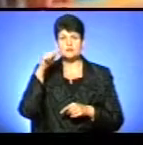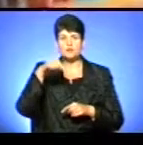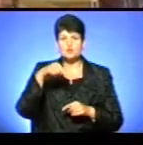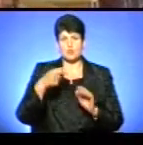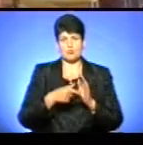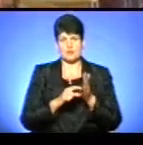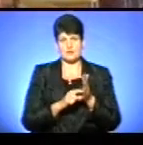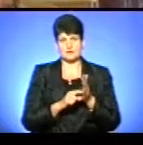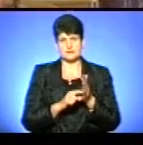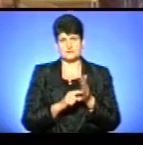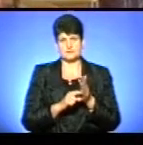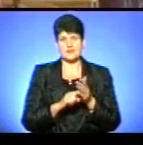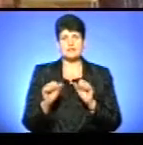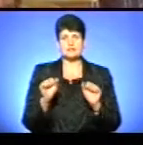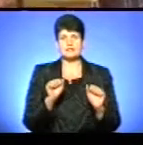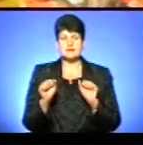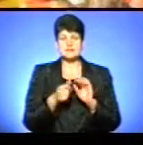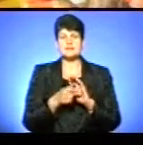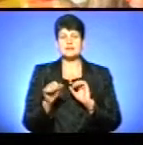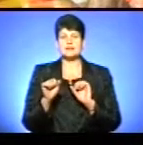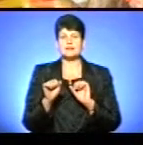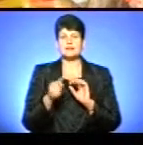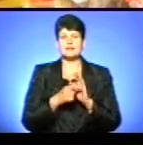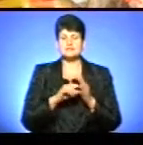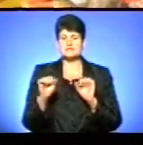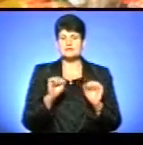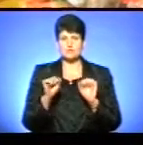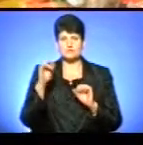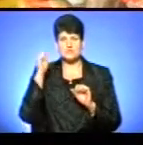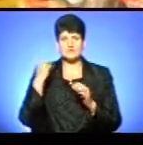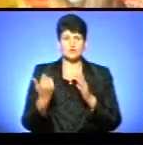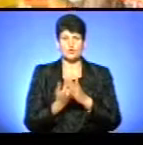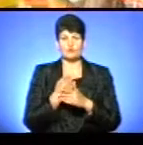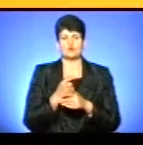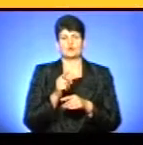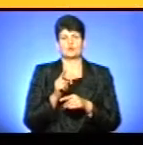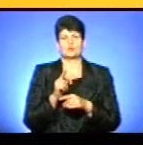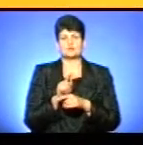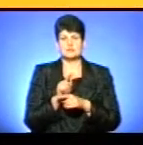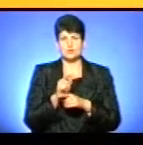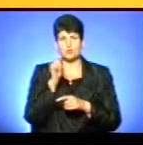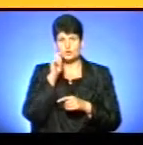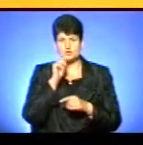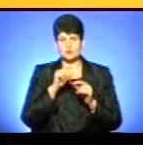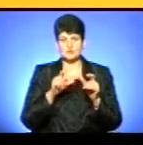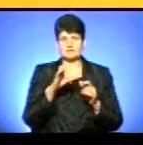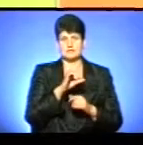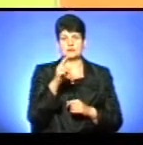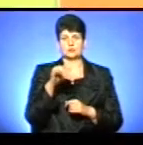класі. Класним керівником першого класу, який вчитиметься за стандартами нової української школи, є Світлана